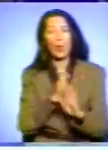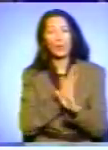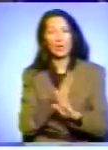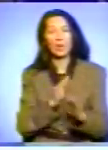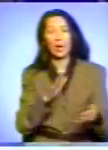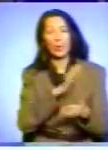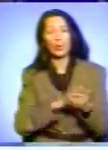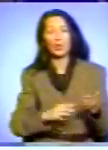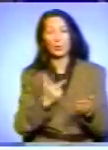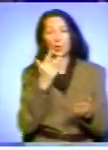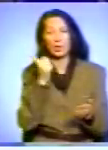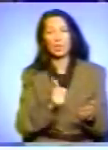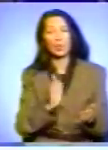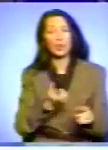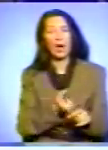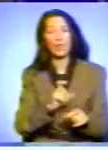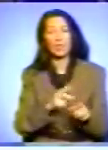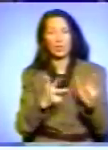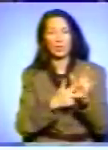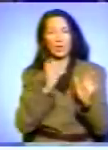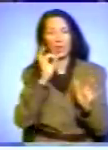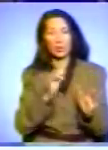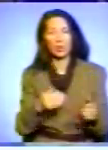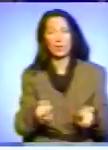вище 8 градусів. Водночас майже усі